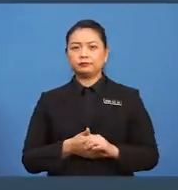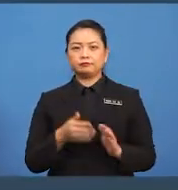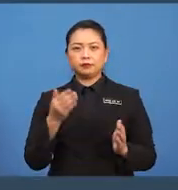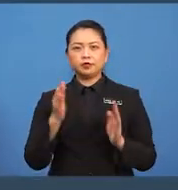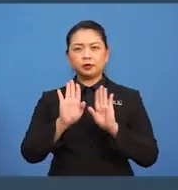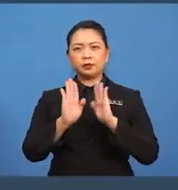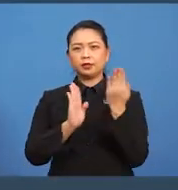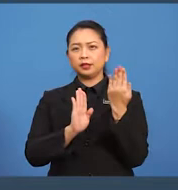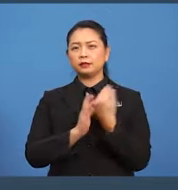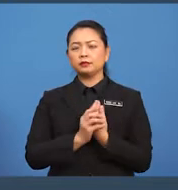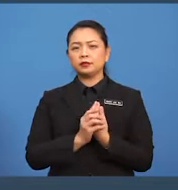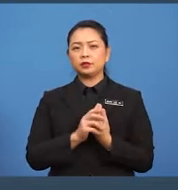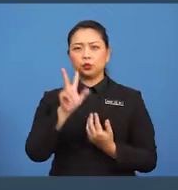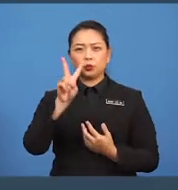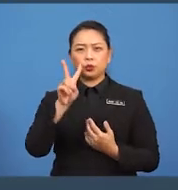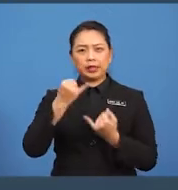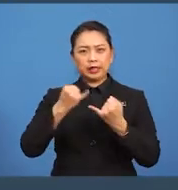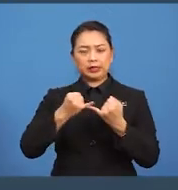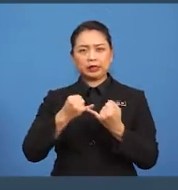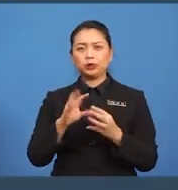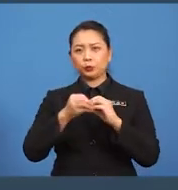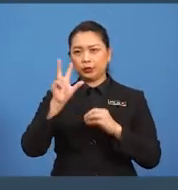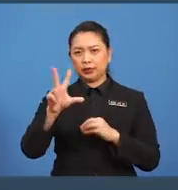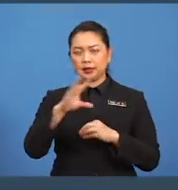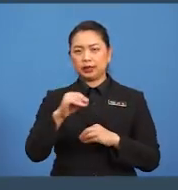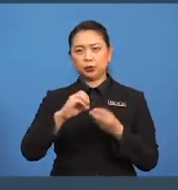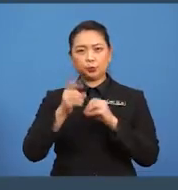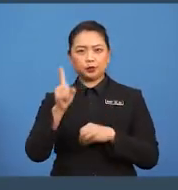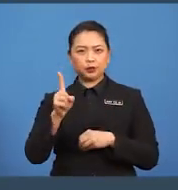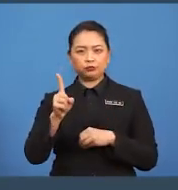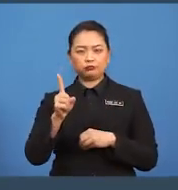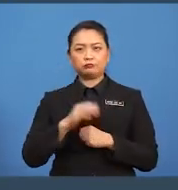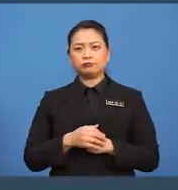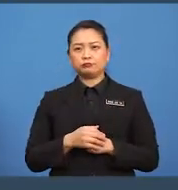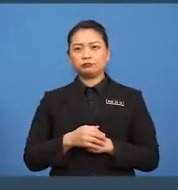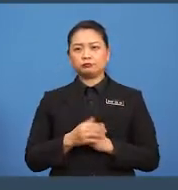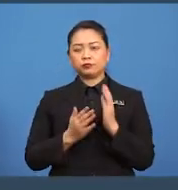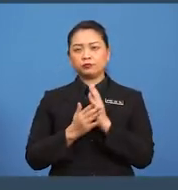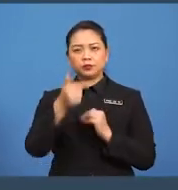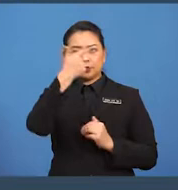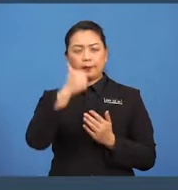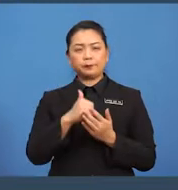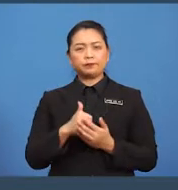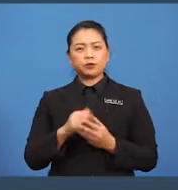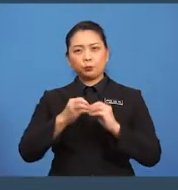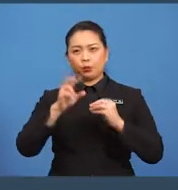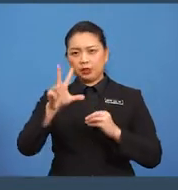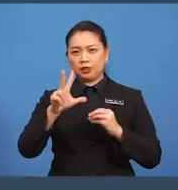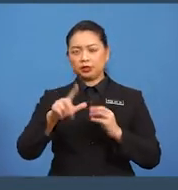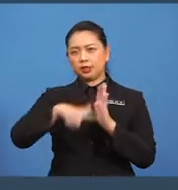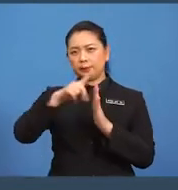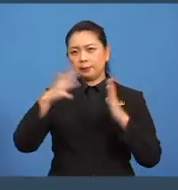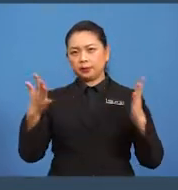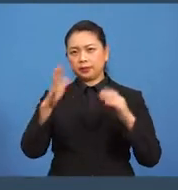dua item yang terakhir, iaitu nombor 3 dan nombor 1. Oleh sebab nombor 3 adalah lebih